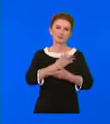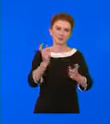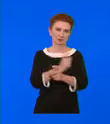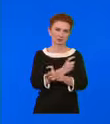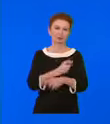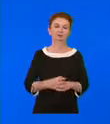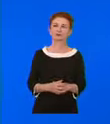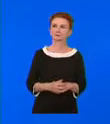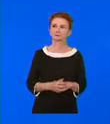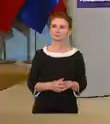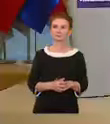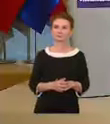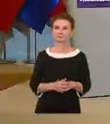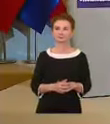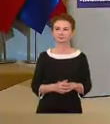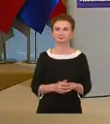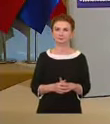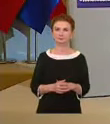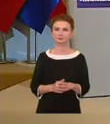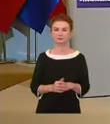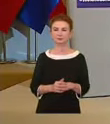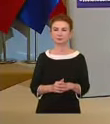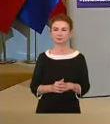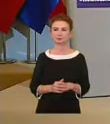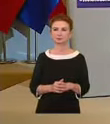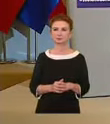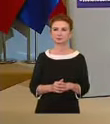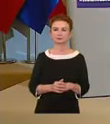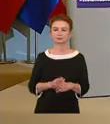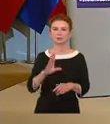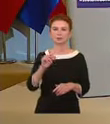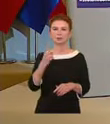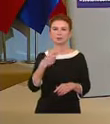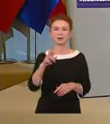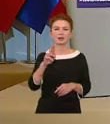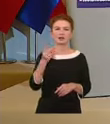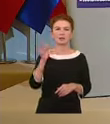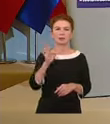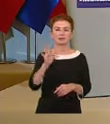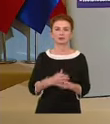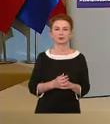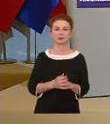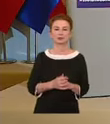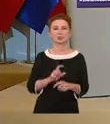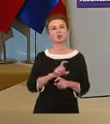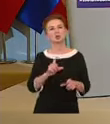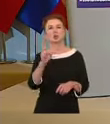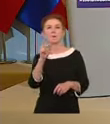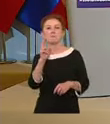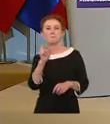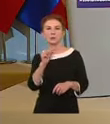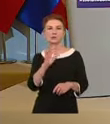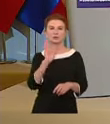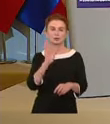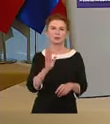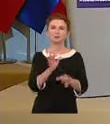wsparcie państwa. Dziękuję bardzo. Proszę o kolejne pytanie. Redaktor Krzysztof Berenda, RMF FM, pyta o to, czy od poniedziałku poluzowane zostaną również